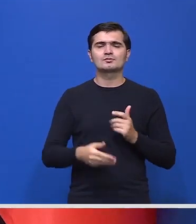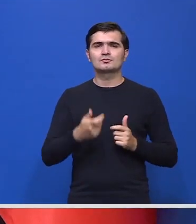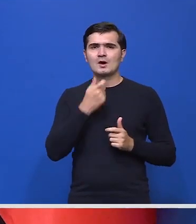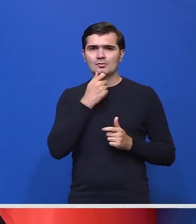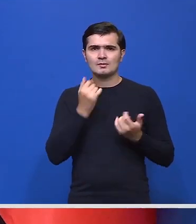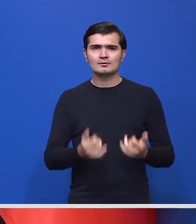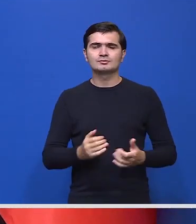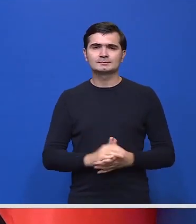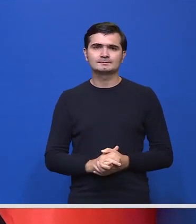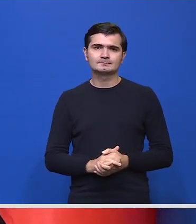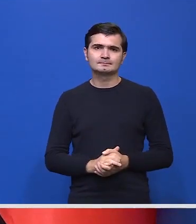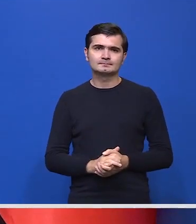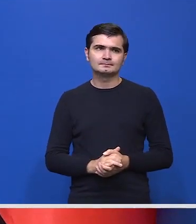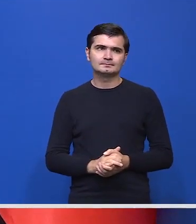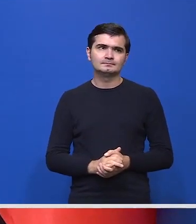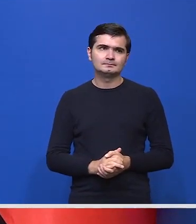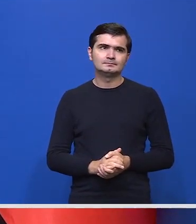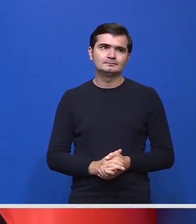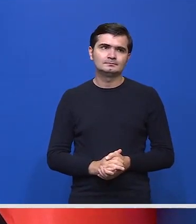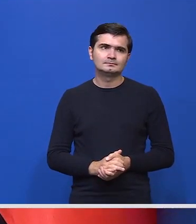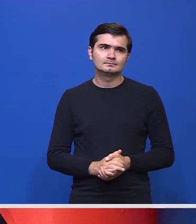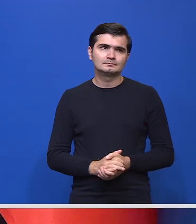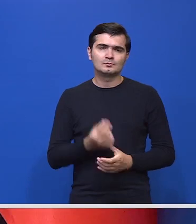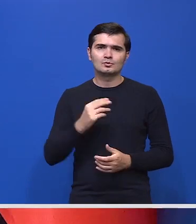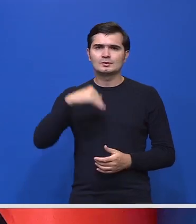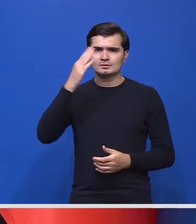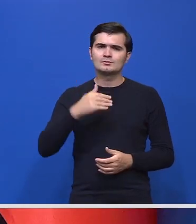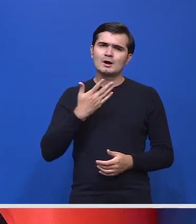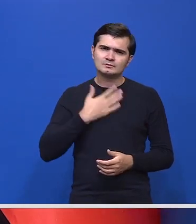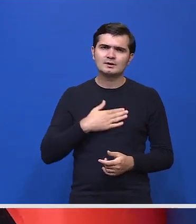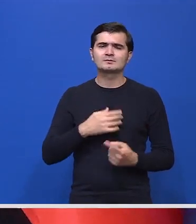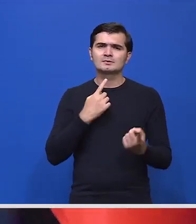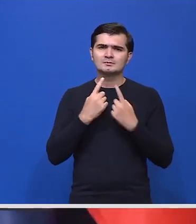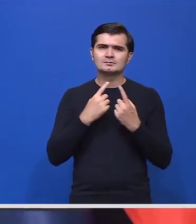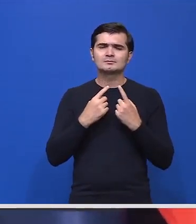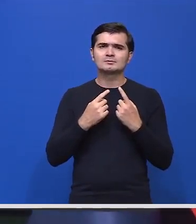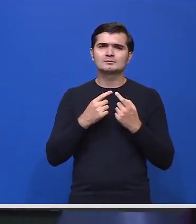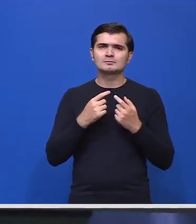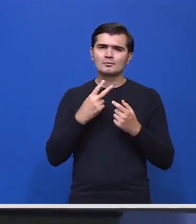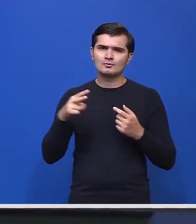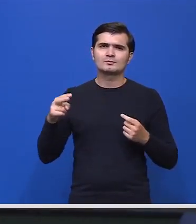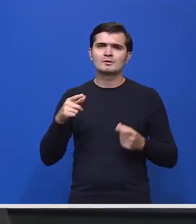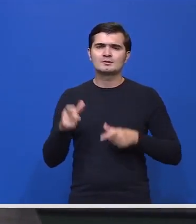anului în curs. Vă rog, alte întrebări. Bună ziua, aș insista și aș spune că despre o